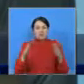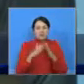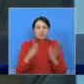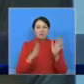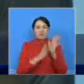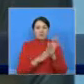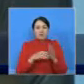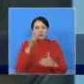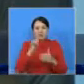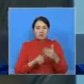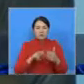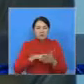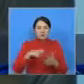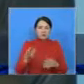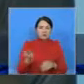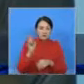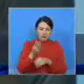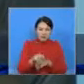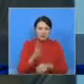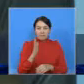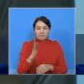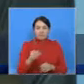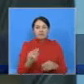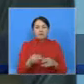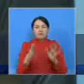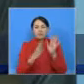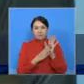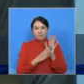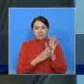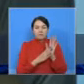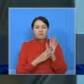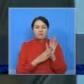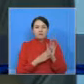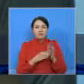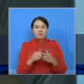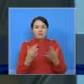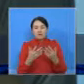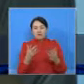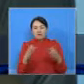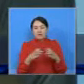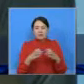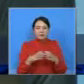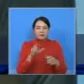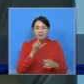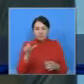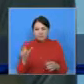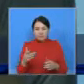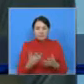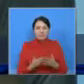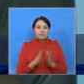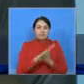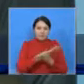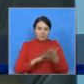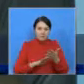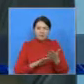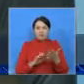Тоғызыншы, сенім хат арқылы келгендер. Осы тоғыз санаттағы адамдар өтініш